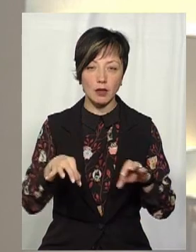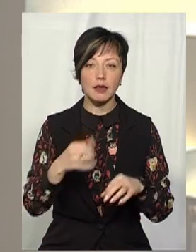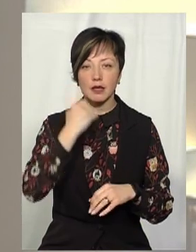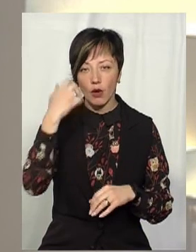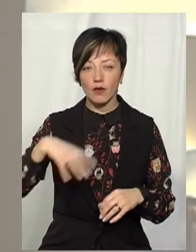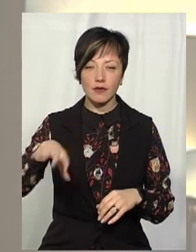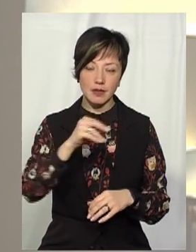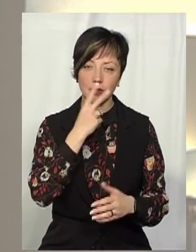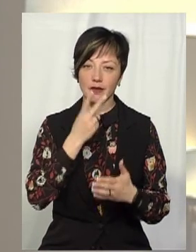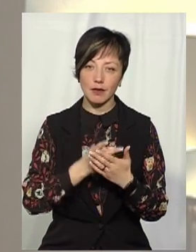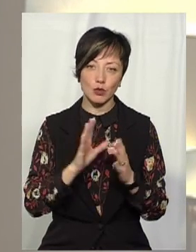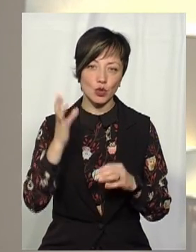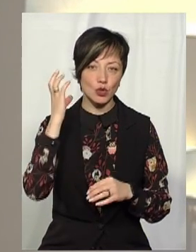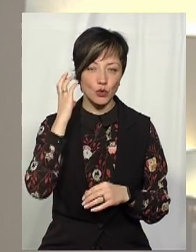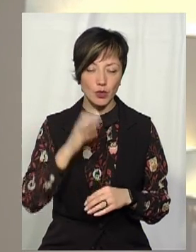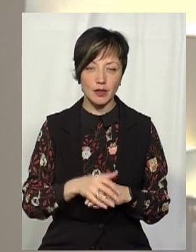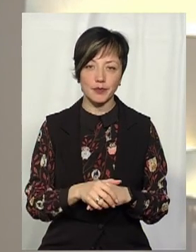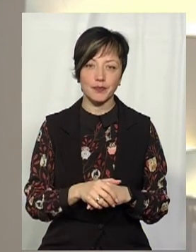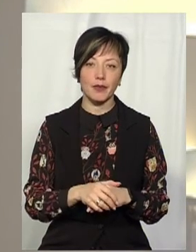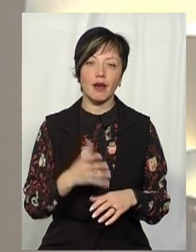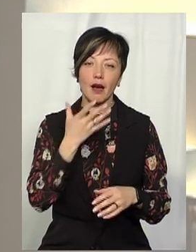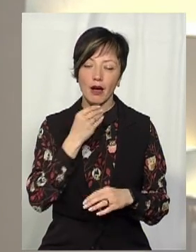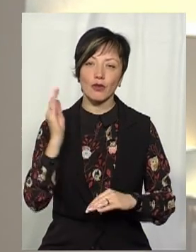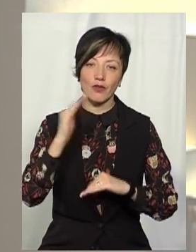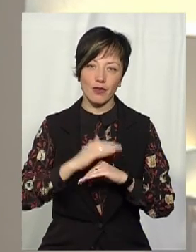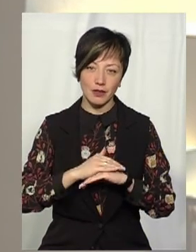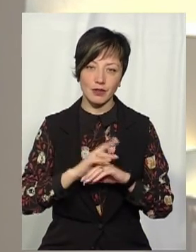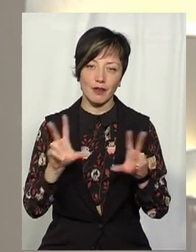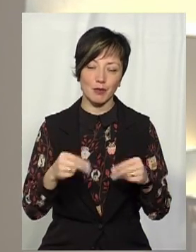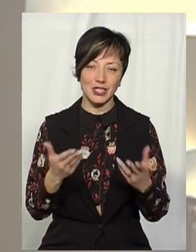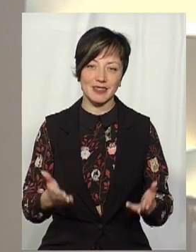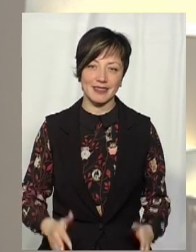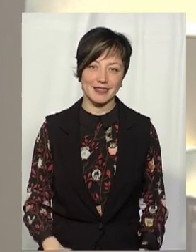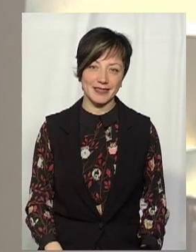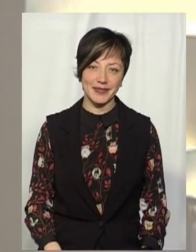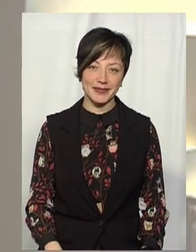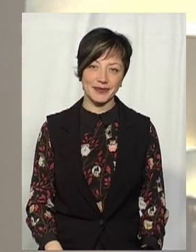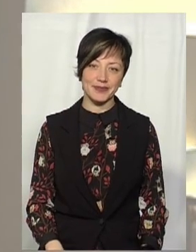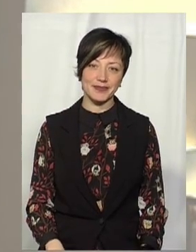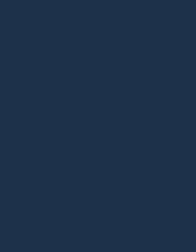Дякую всім, хто нас дивився і буде слухати радіоверсію. Гарного вечора. Нехай щастить.